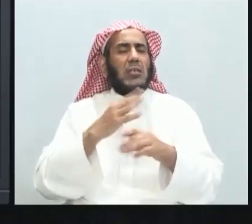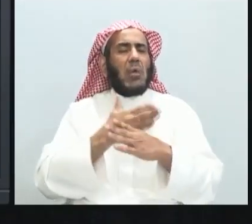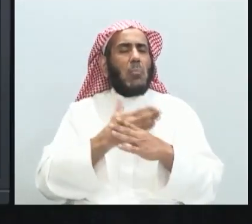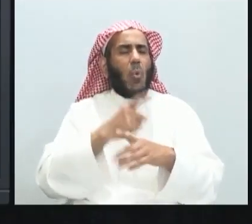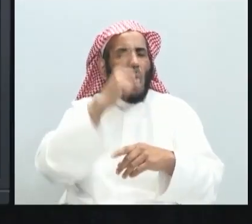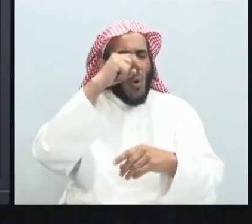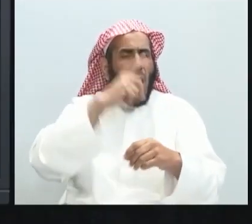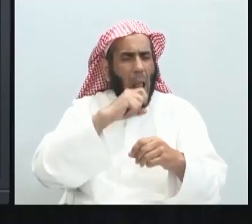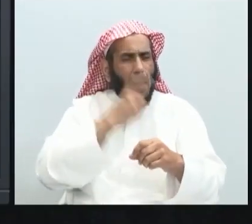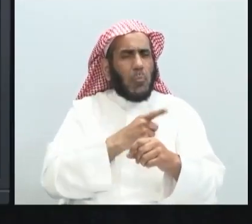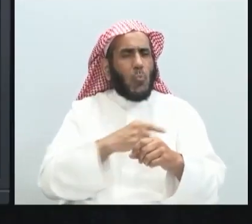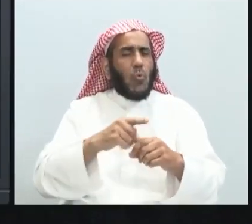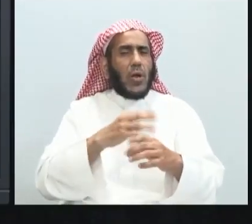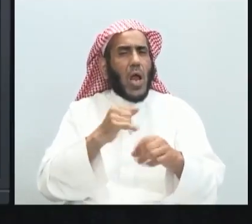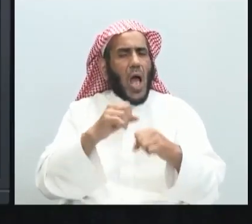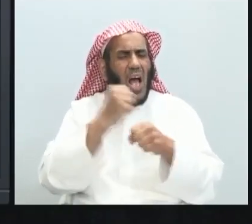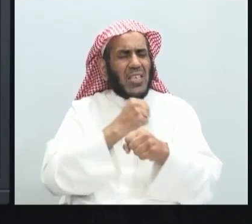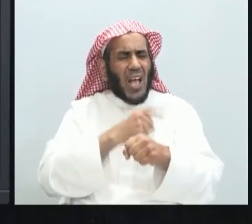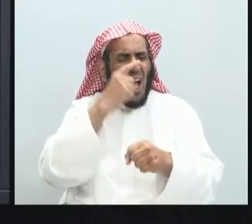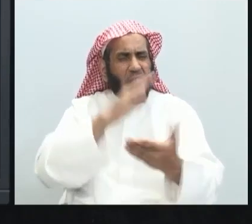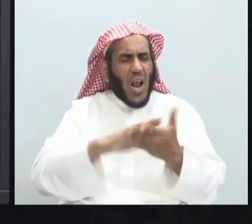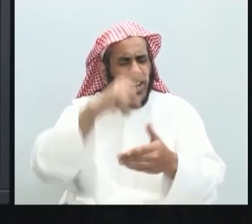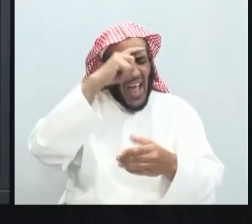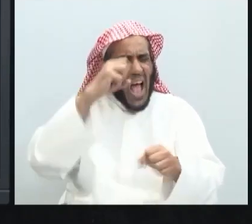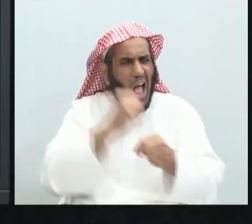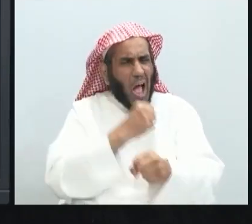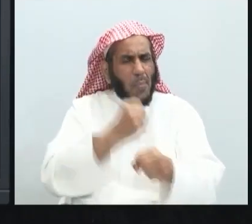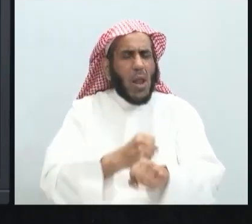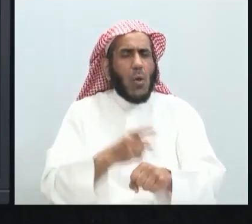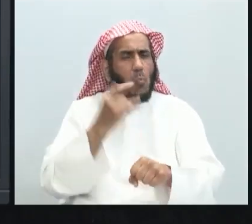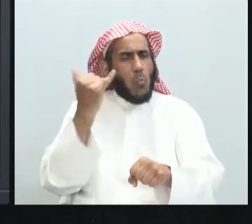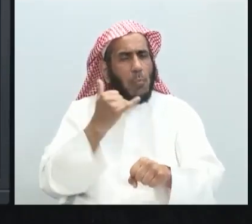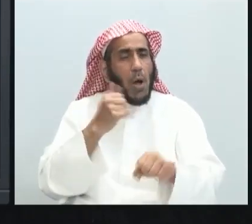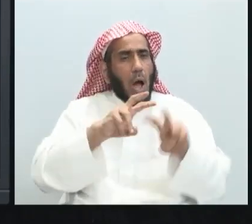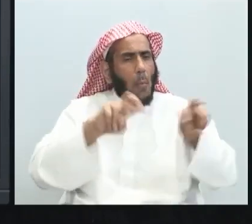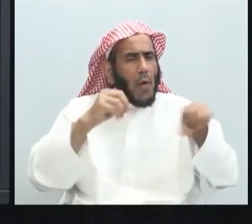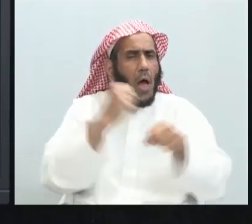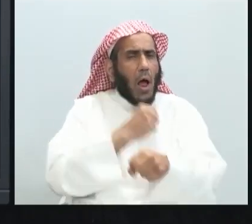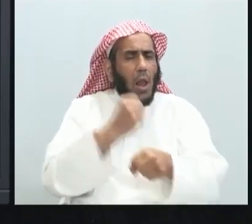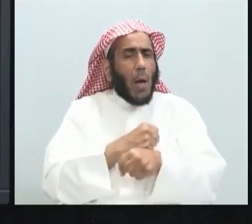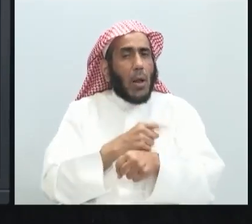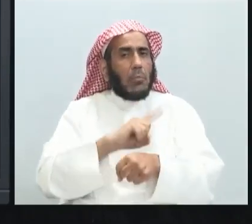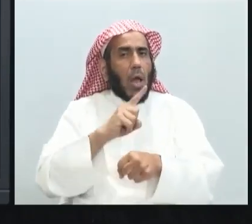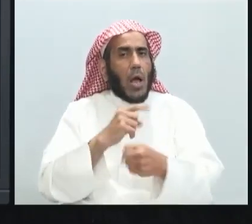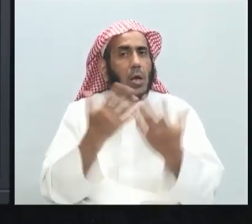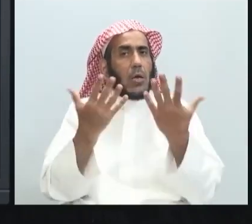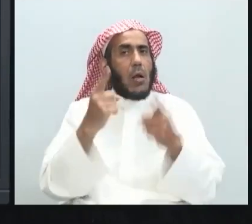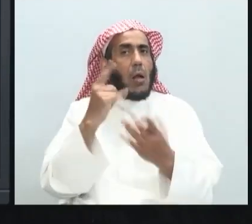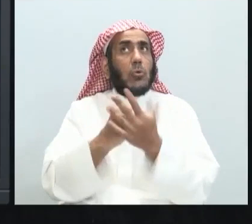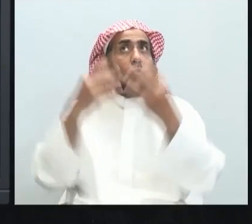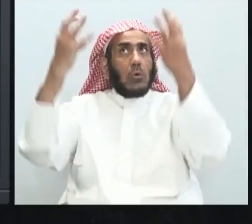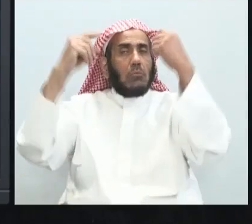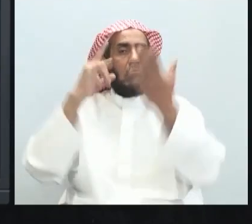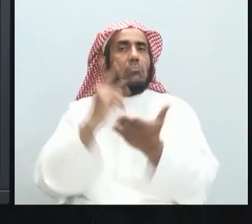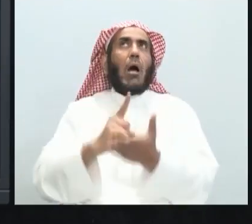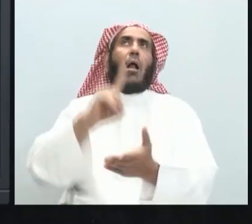الاسباب مطلوب فانا اسعى في الارض اعمل ابحث عن العمل لكن الرازق هو الله